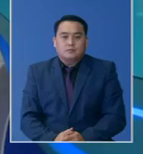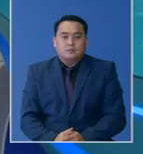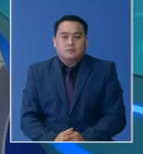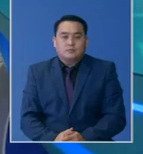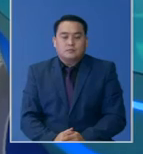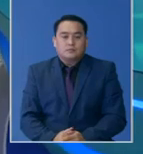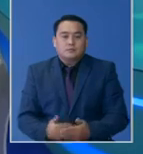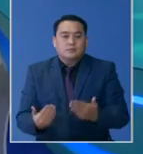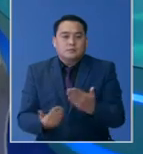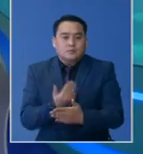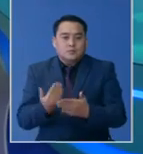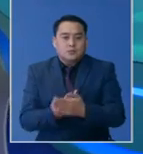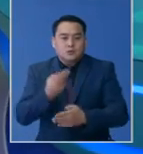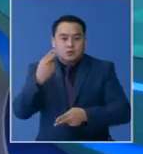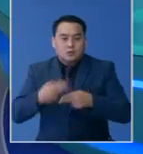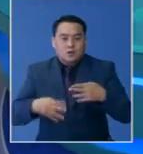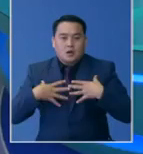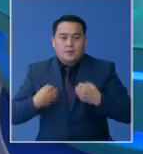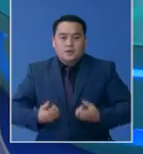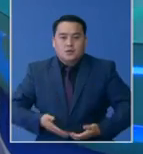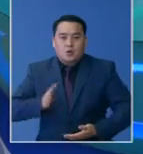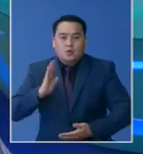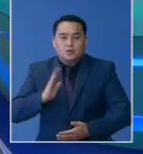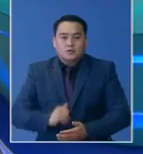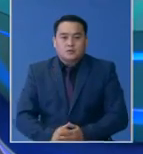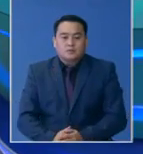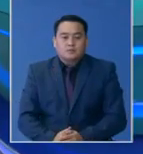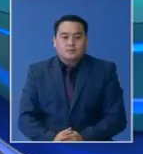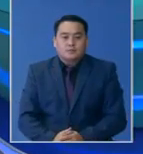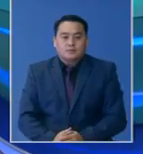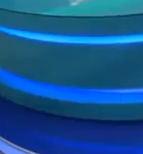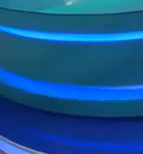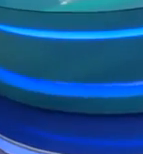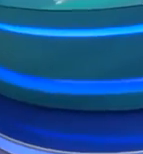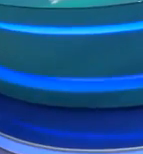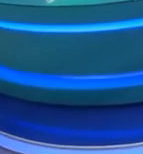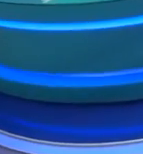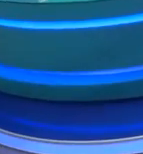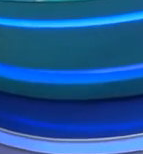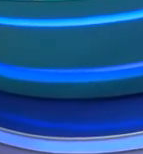Келіп түскен жаңалықтар легі осындай болды. Эфирде келесіде жүздескенше, сау болыңыздар.